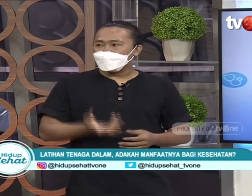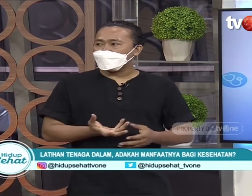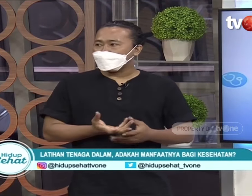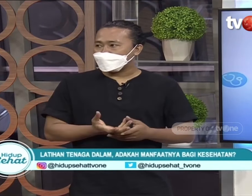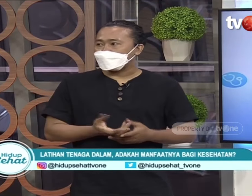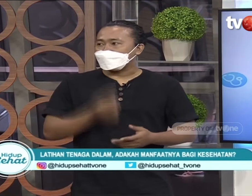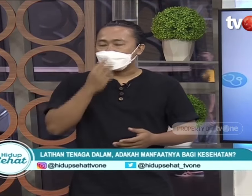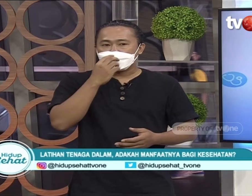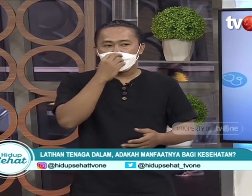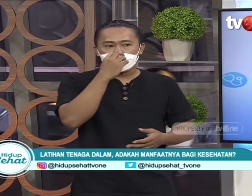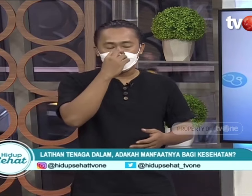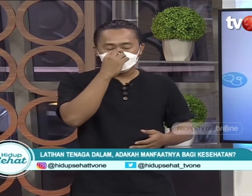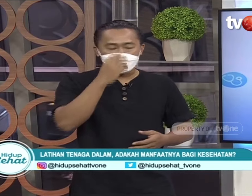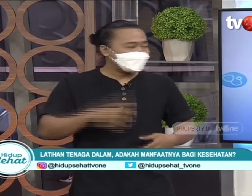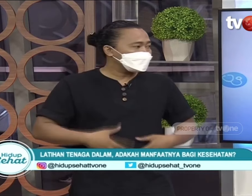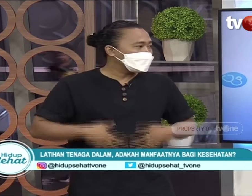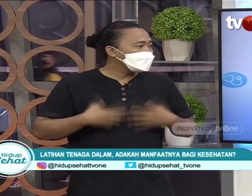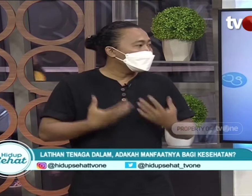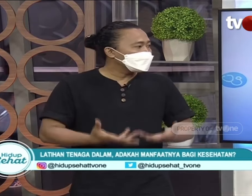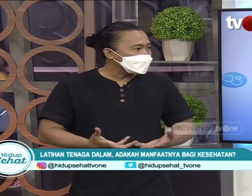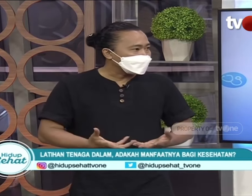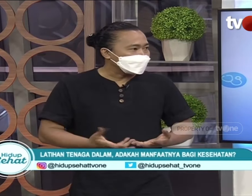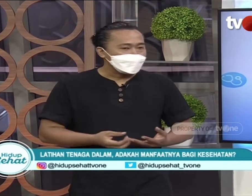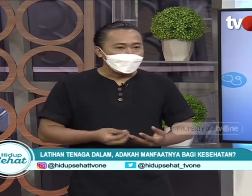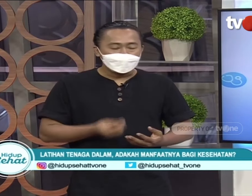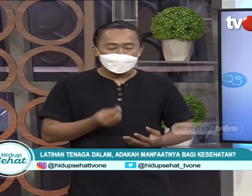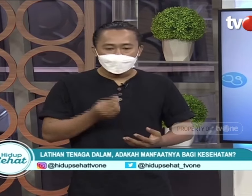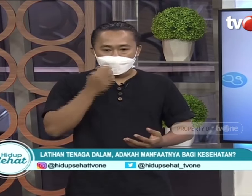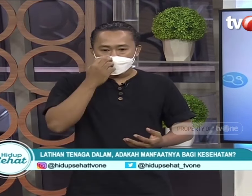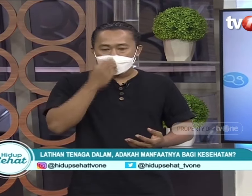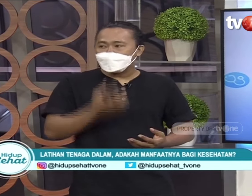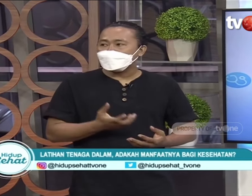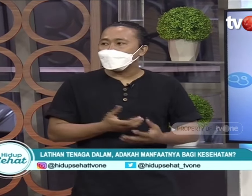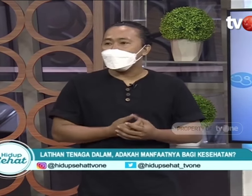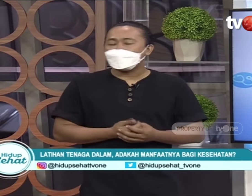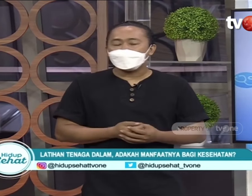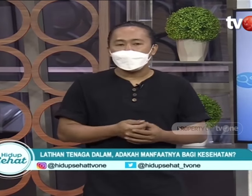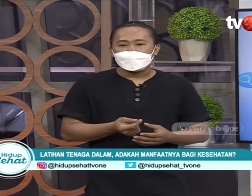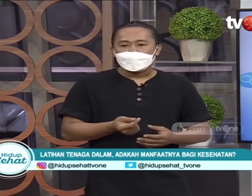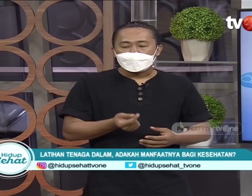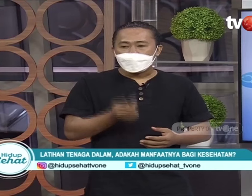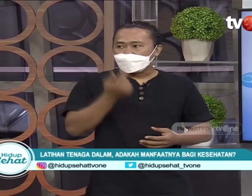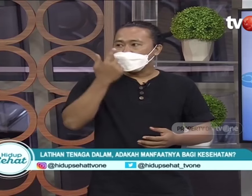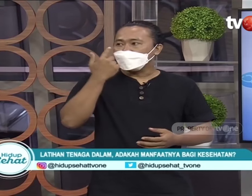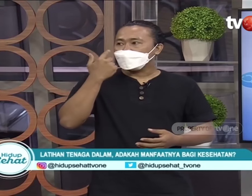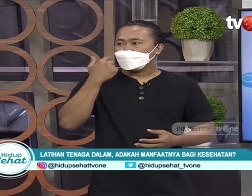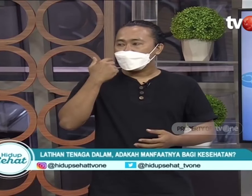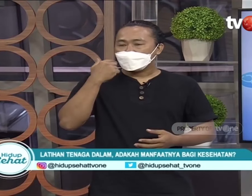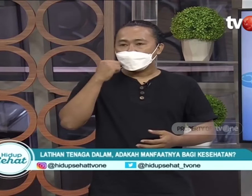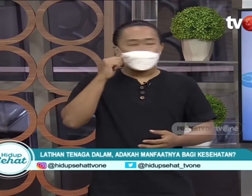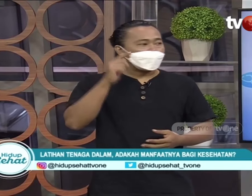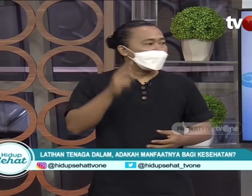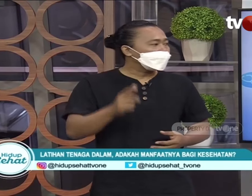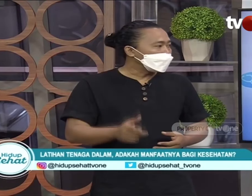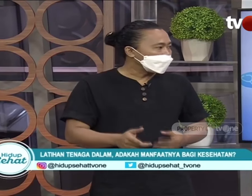sebelum kita melakukan pernapasan kita tuh harus membuang nafas yang ada di dalam tubuh kita jadi pernapasan yang benar itu adalah tarik hidung